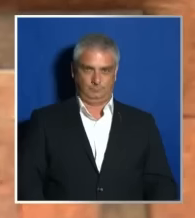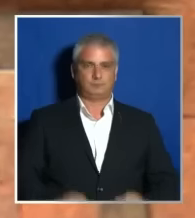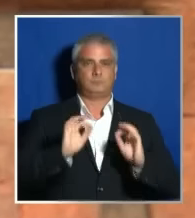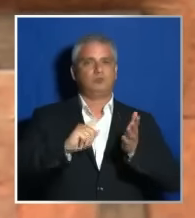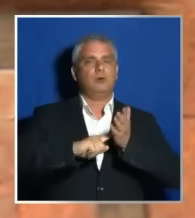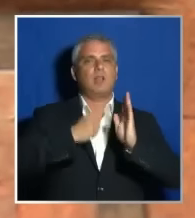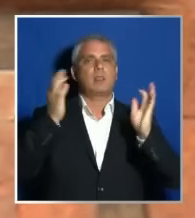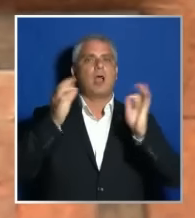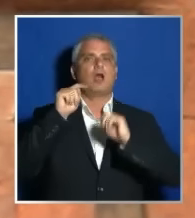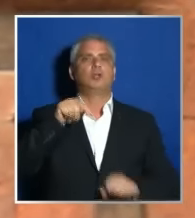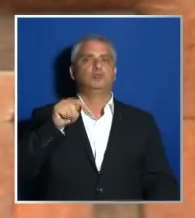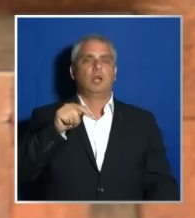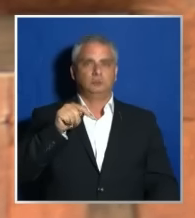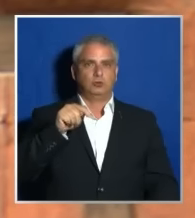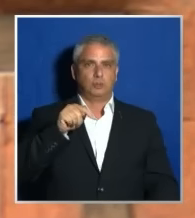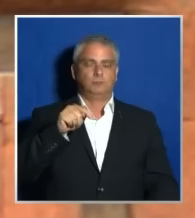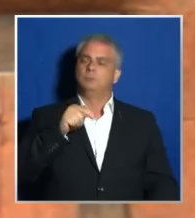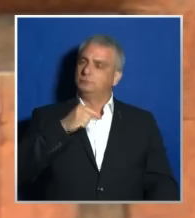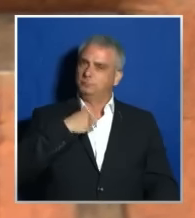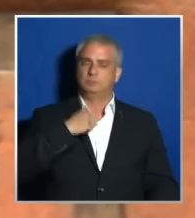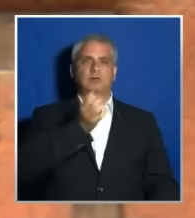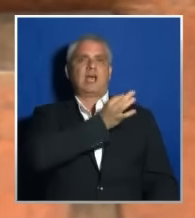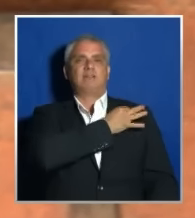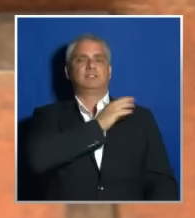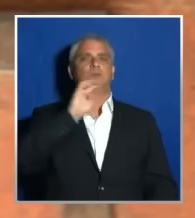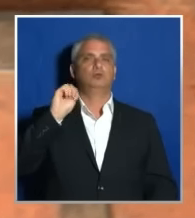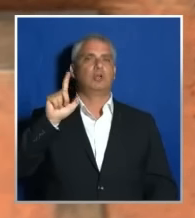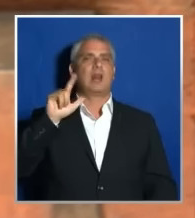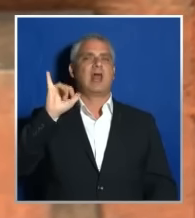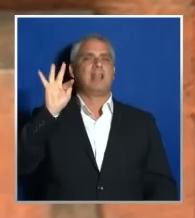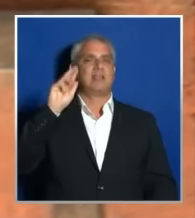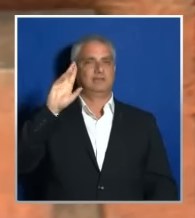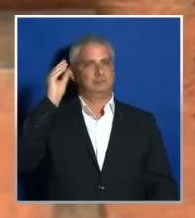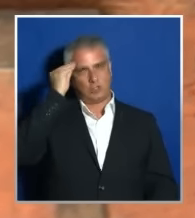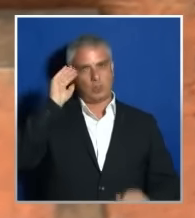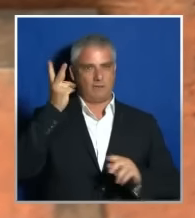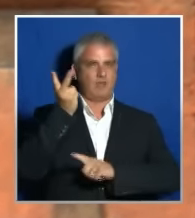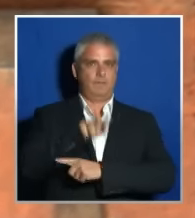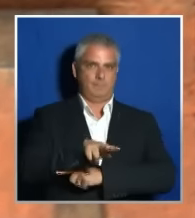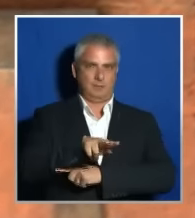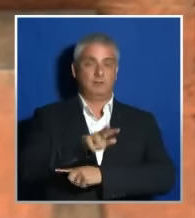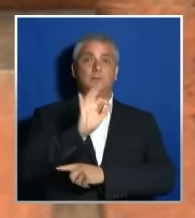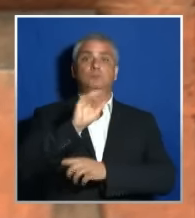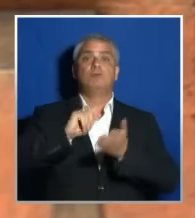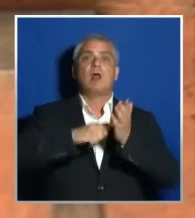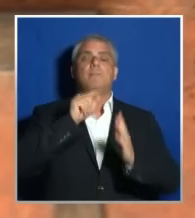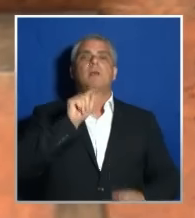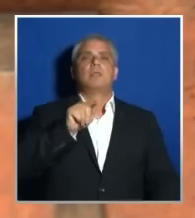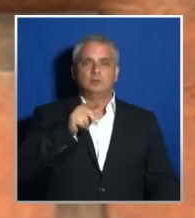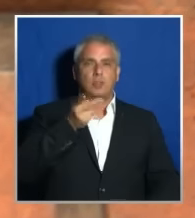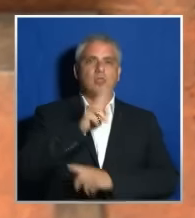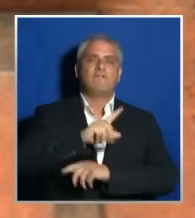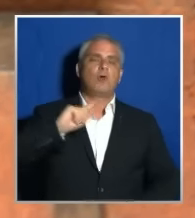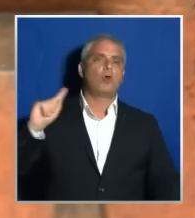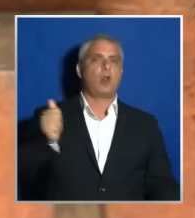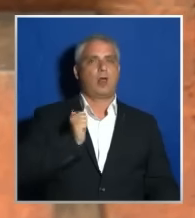למען מטרה קדושה זאת נפלו רב סרן משה לייטר, זיכרונו לברכה. למען מטרה זאת נפלו